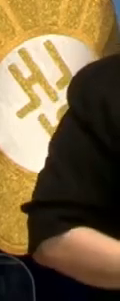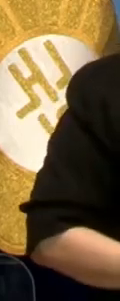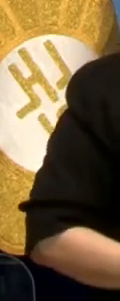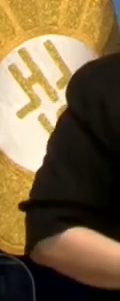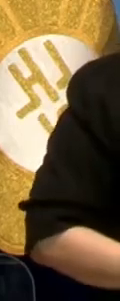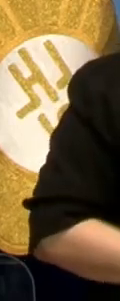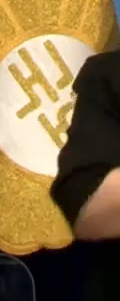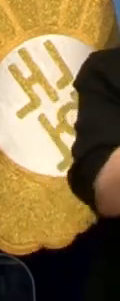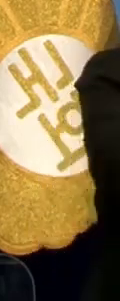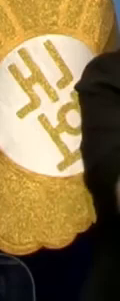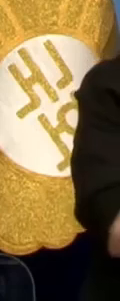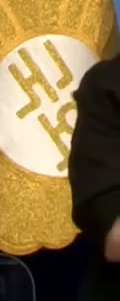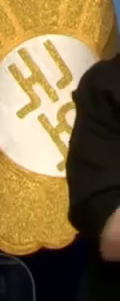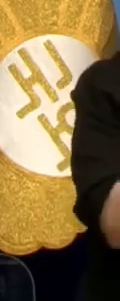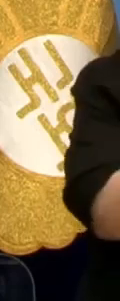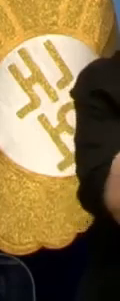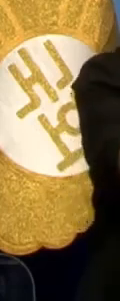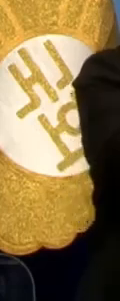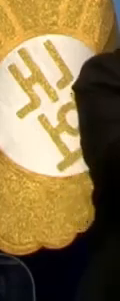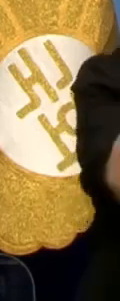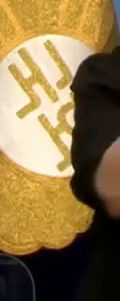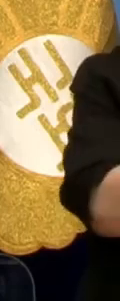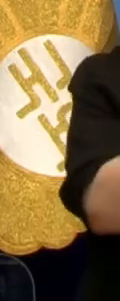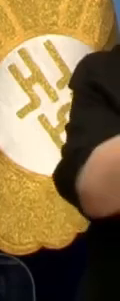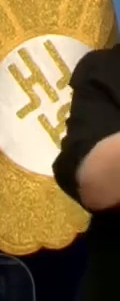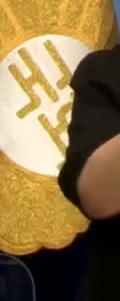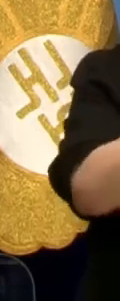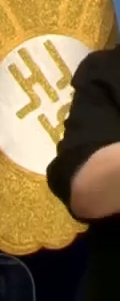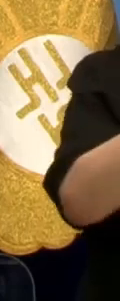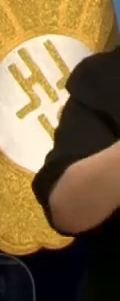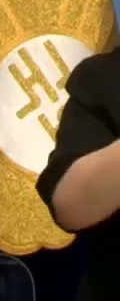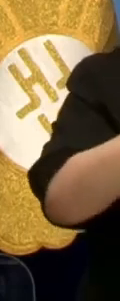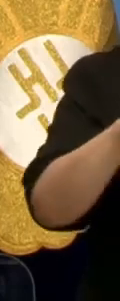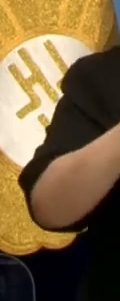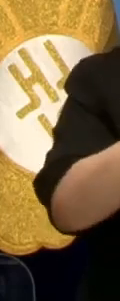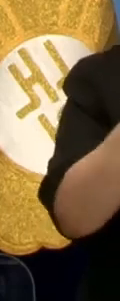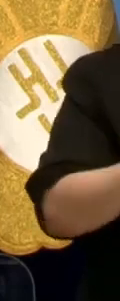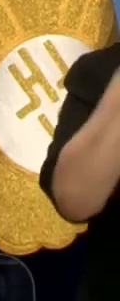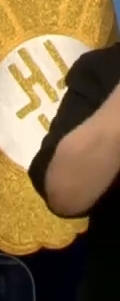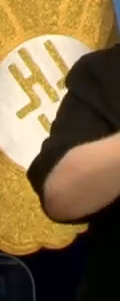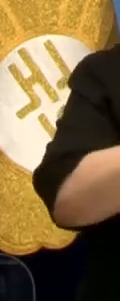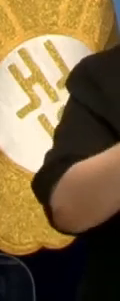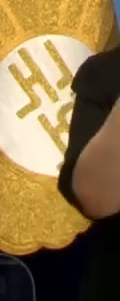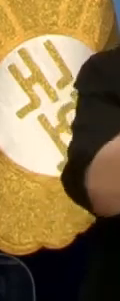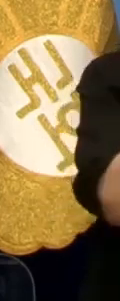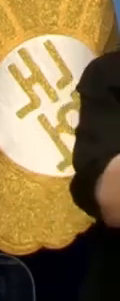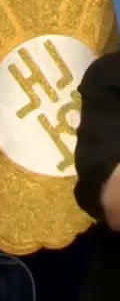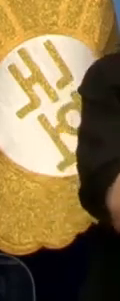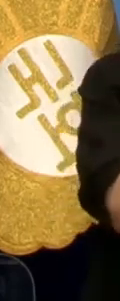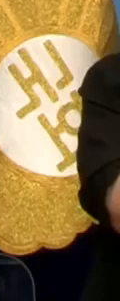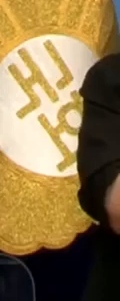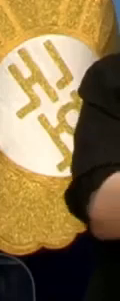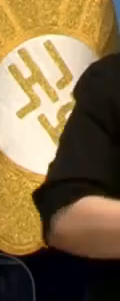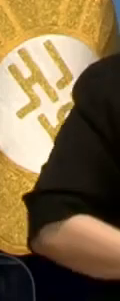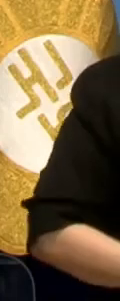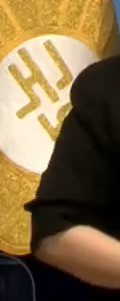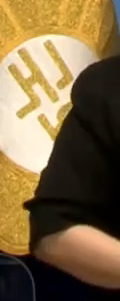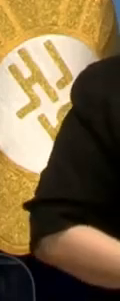그 중에 하나가 기본소득 토지세, 우리가 통상 국토보유세라고 불러온 토지세에 해당이